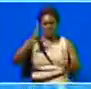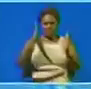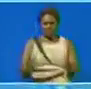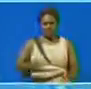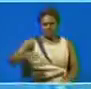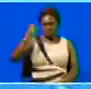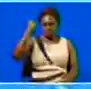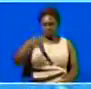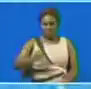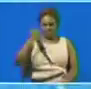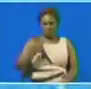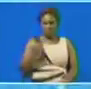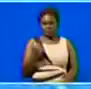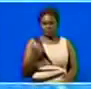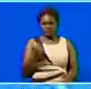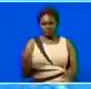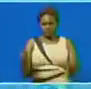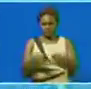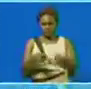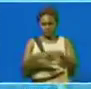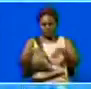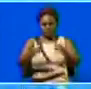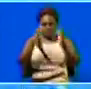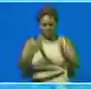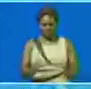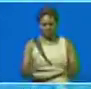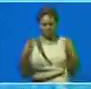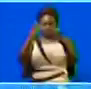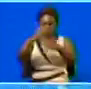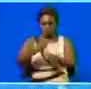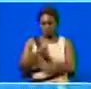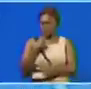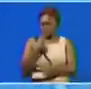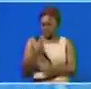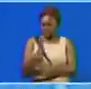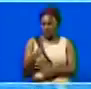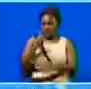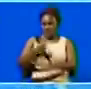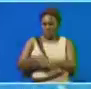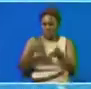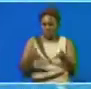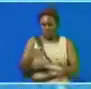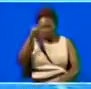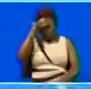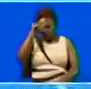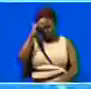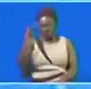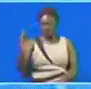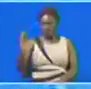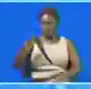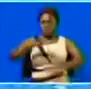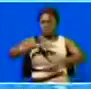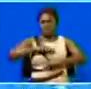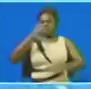ya Kajiado Johnson Osoi ambaye pia ndiye mwenyekiti wa muungano huo. Walisema kwamba wakati umefika kwa serikali kutoa usalama wa kutosha